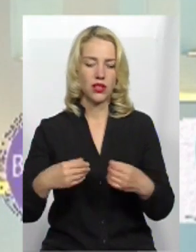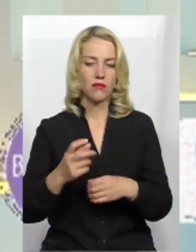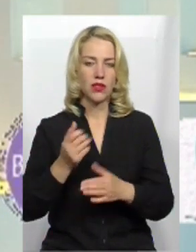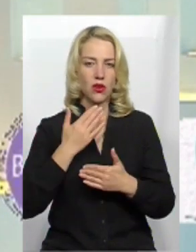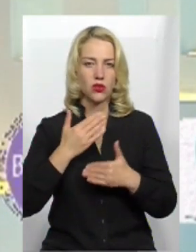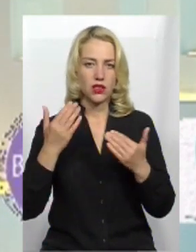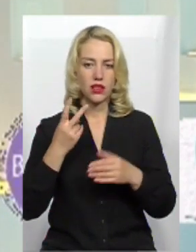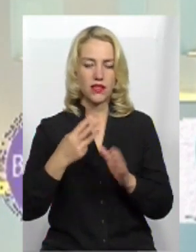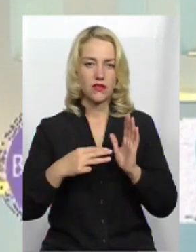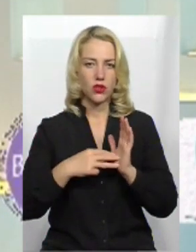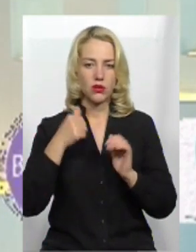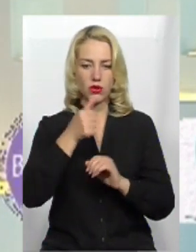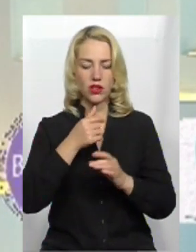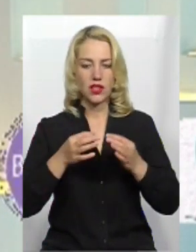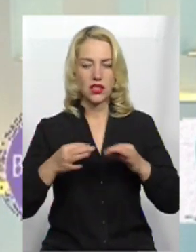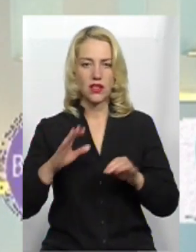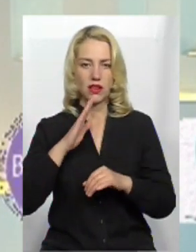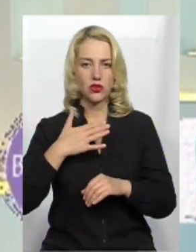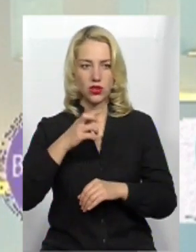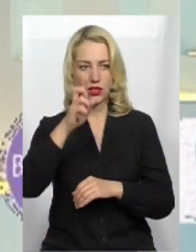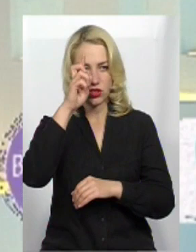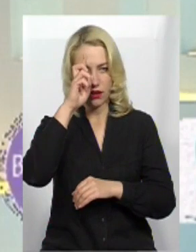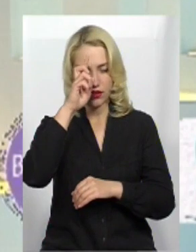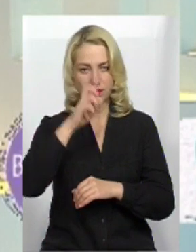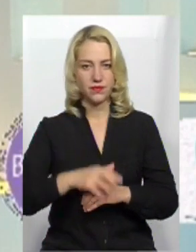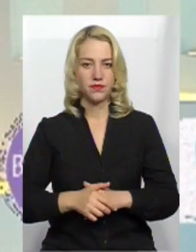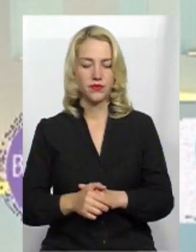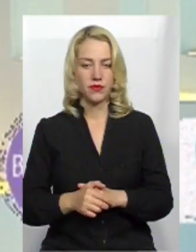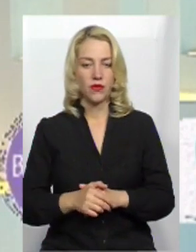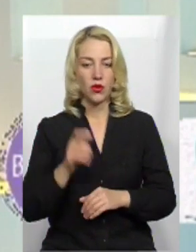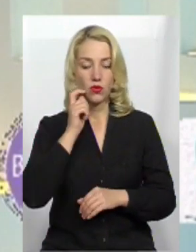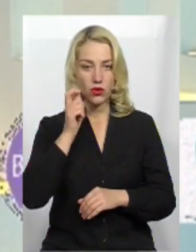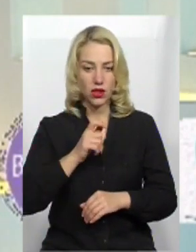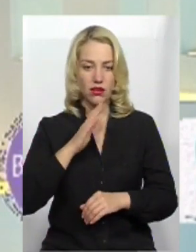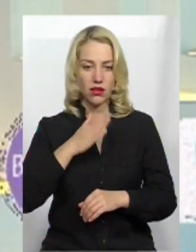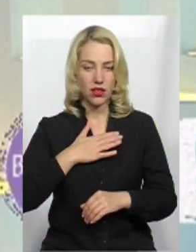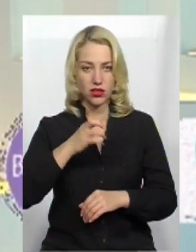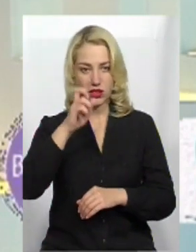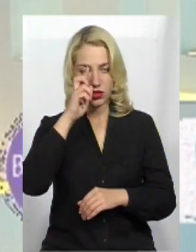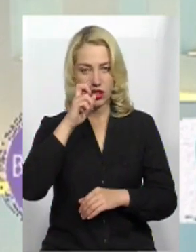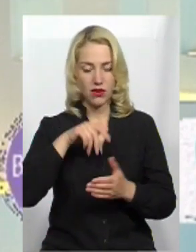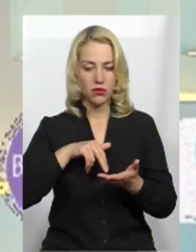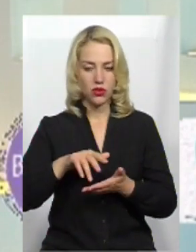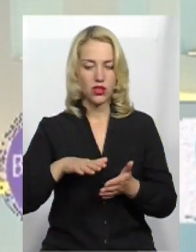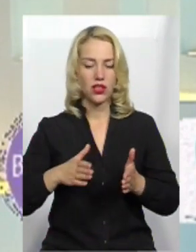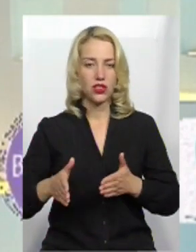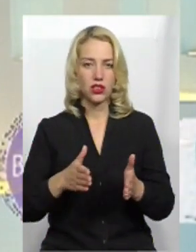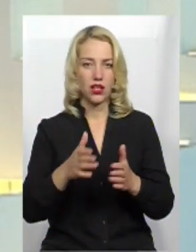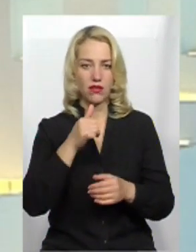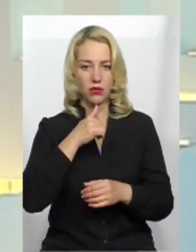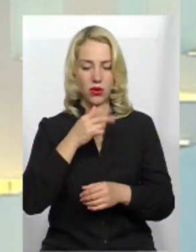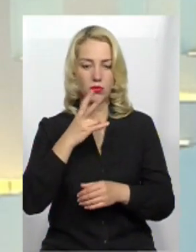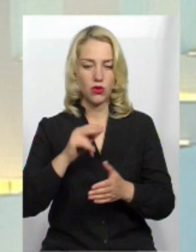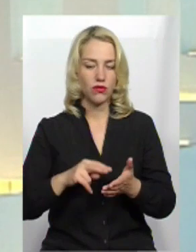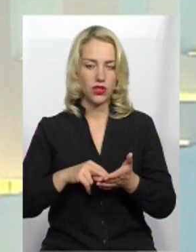останні 28 років незалежності нашої держави, України, наша держава пройшла шлях випробувань,